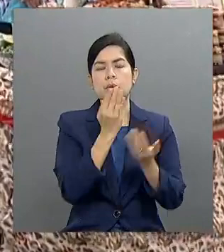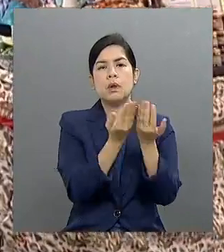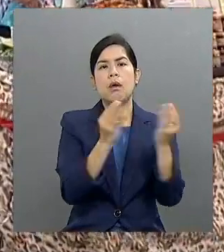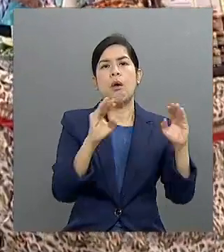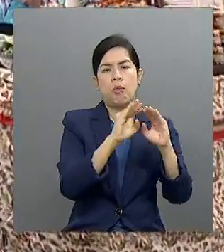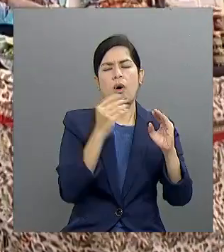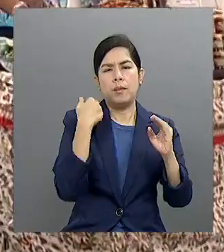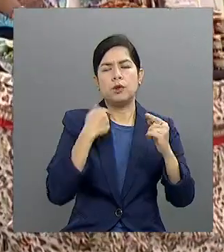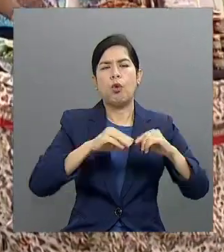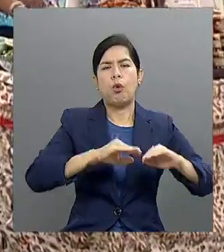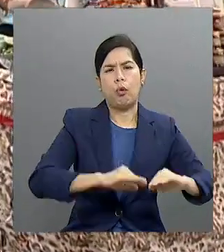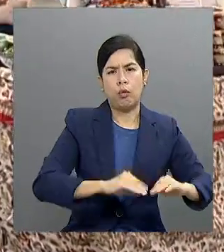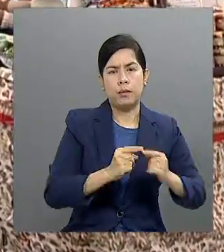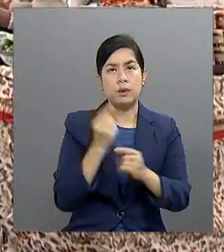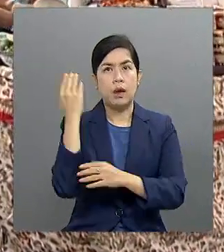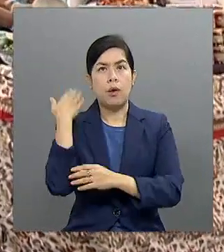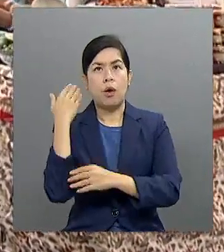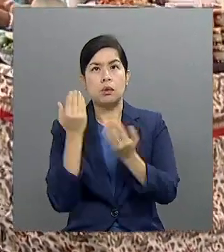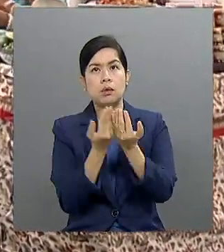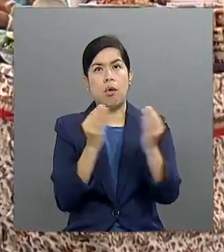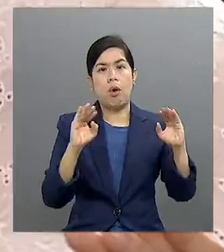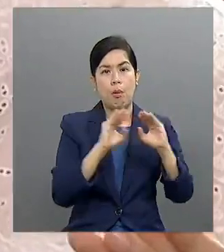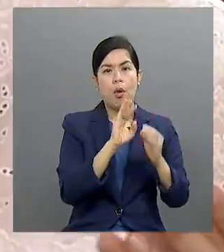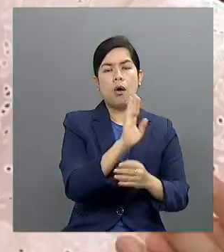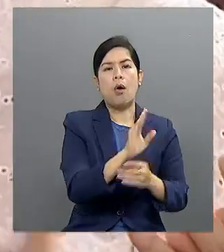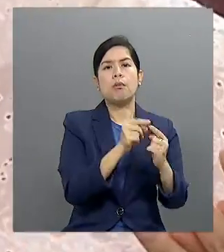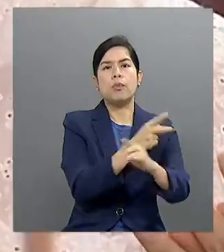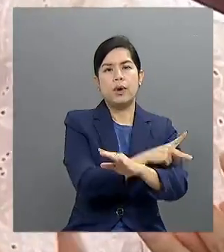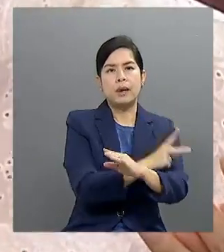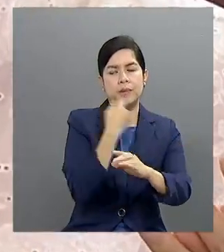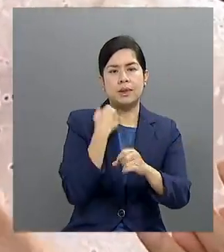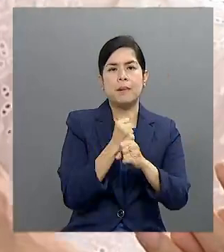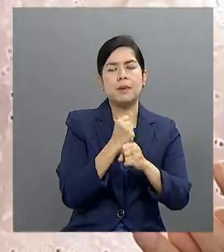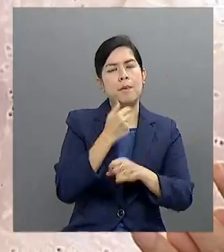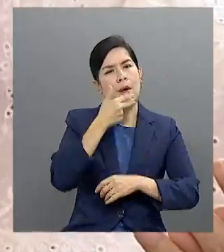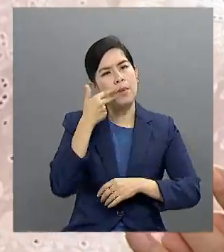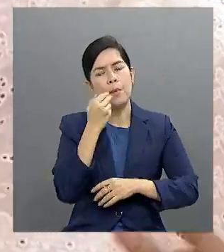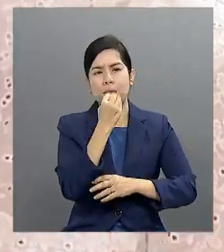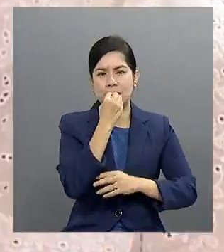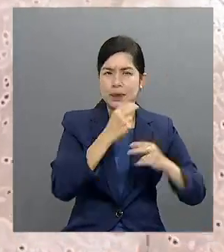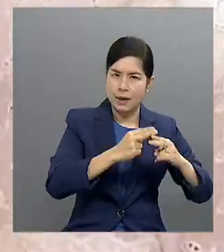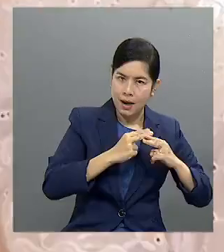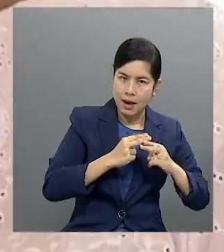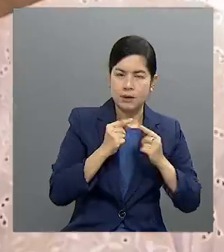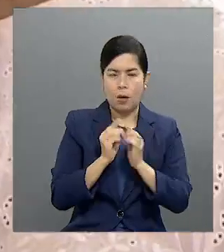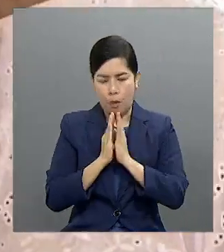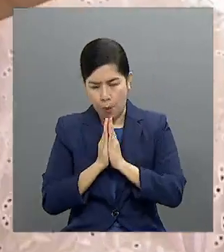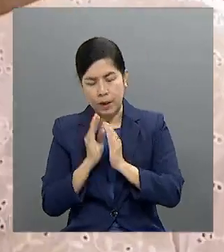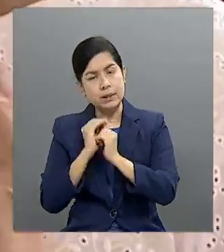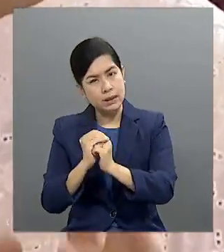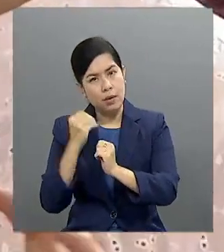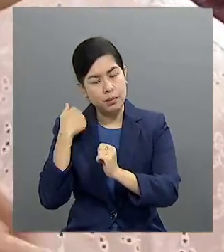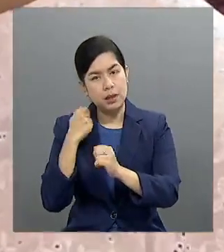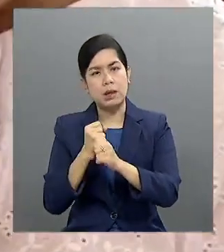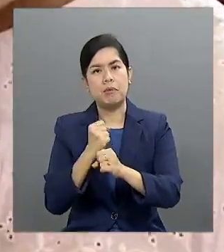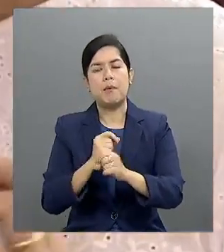ว่าเมื่อก่อนคนภูเก็ตอยู่เป็นครอบครัวใหญ ่ ก็ทำขนมทานกันเองในบ้านทำขนมใช้ไหว้เจ้าทุกอย่างทำกันเองแต่ปัจจุบันลักษณะการครอบ